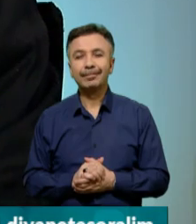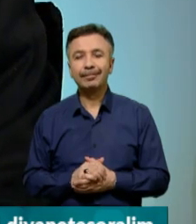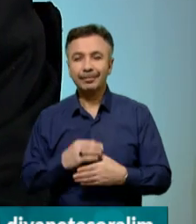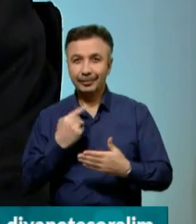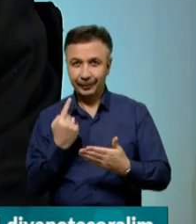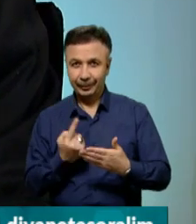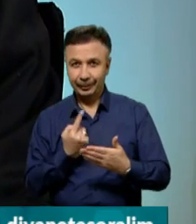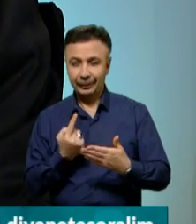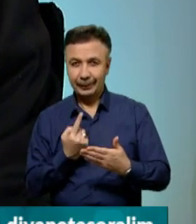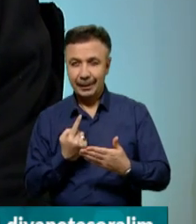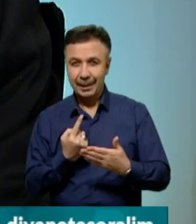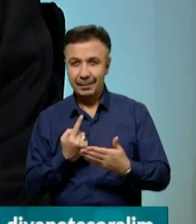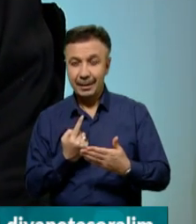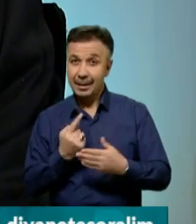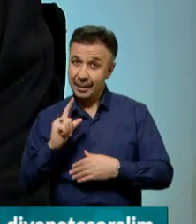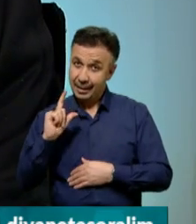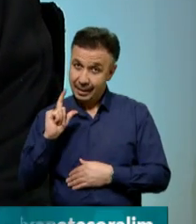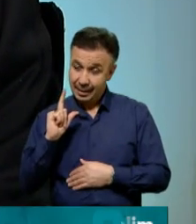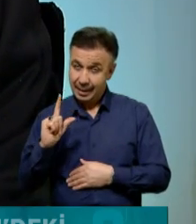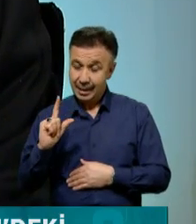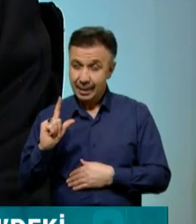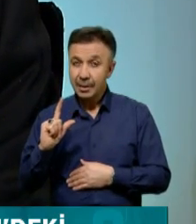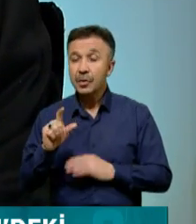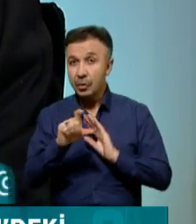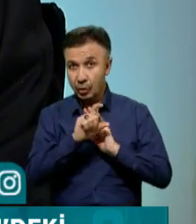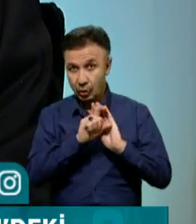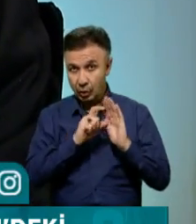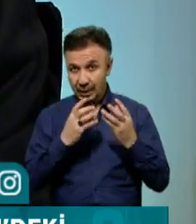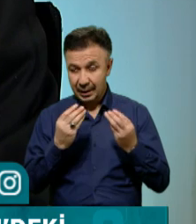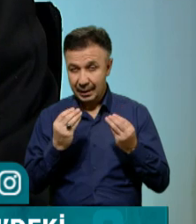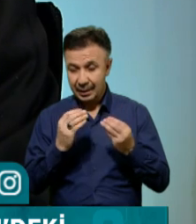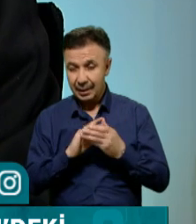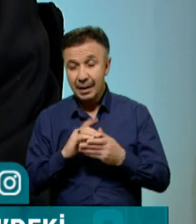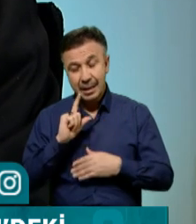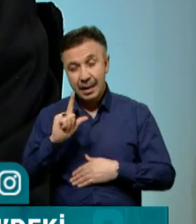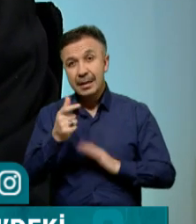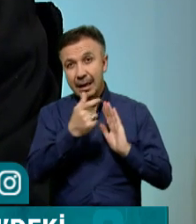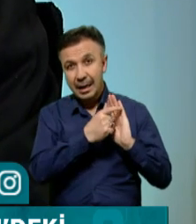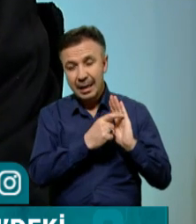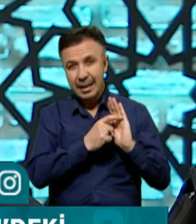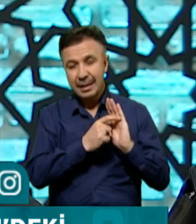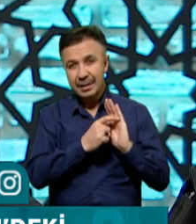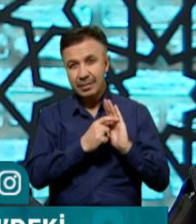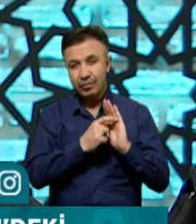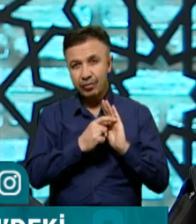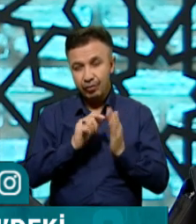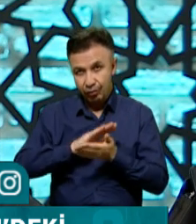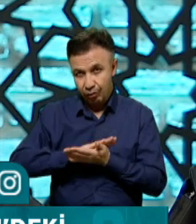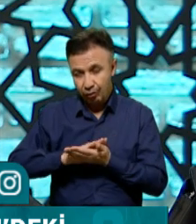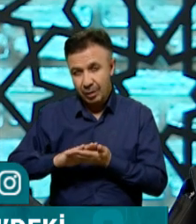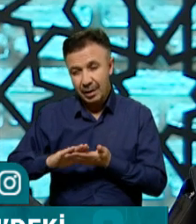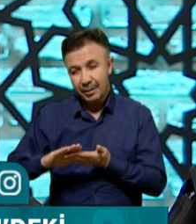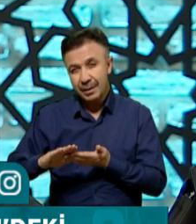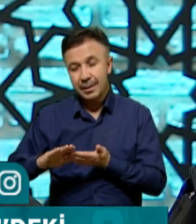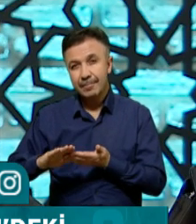Kur'an-ı Kerim'in gerek surelerinin gerekse ayetlerinin tertibi tevkifidir.